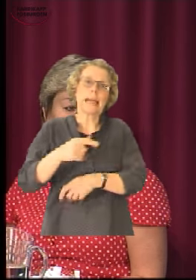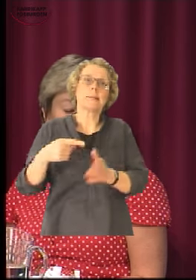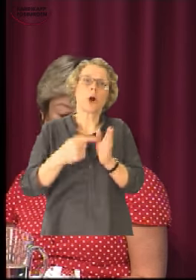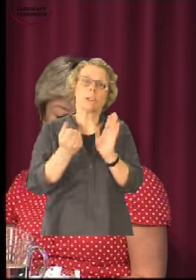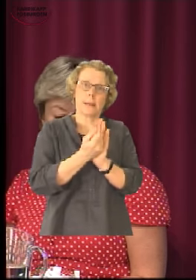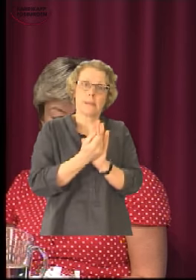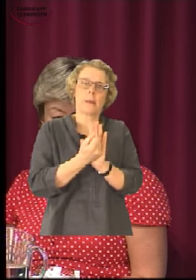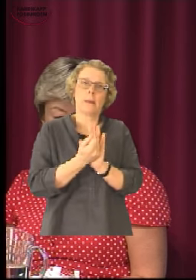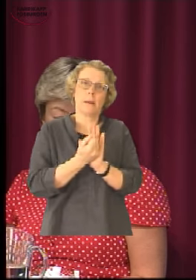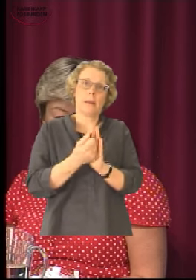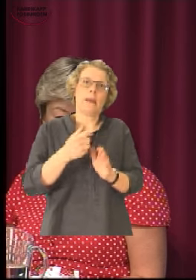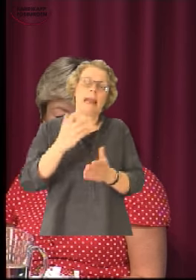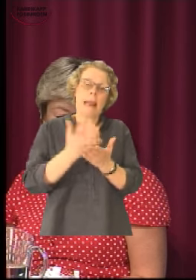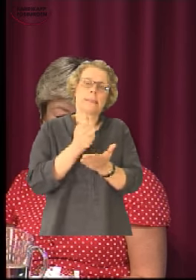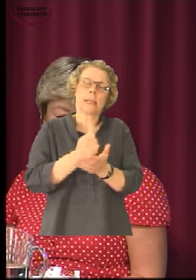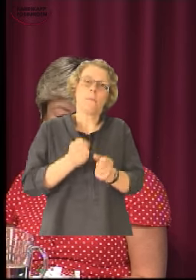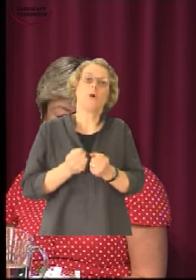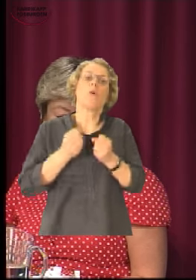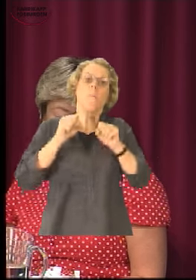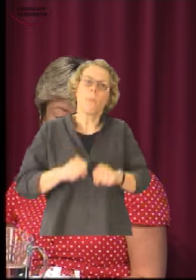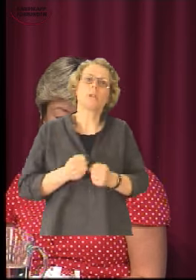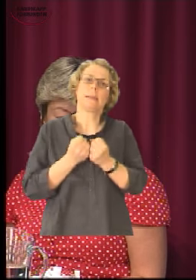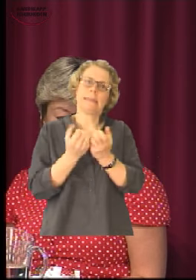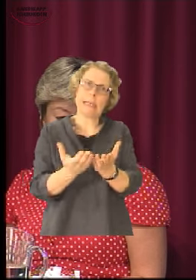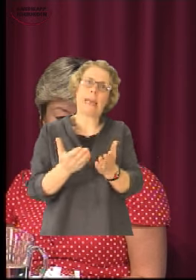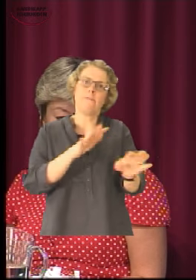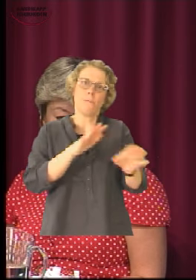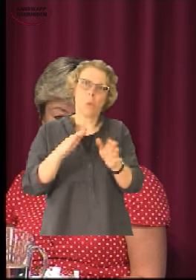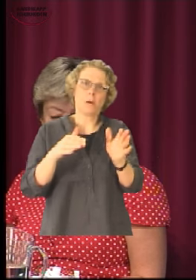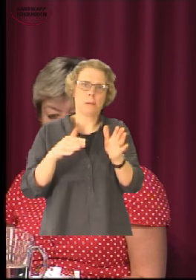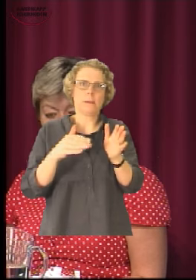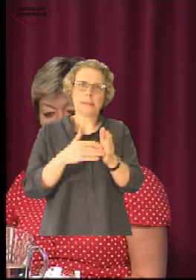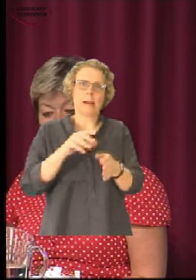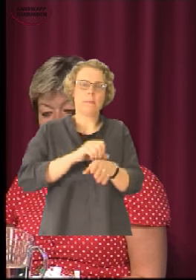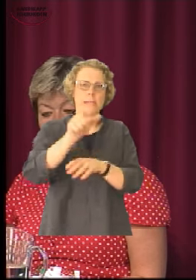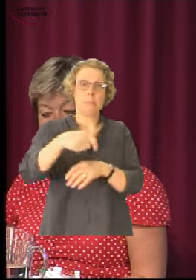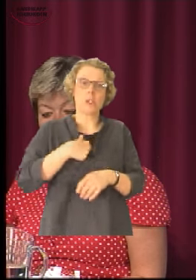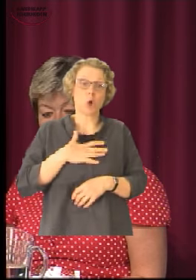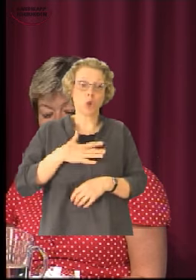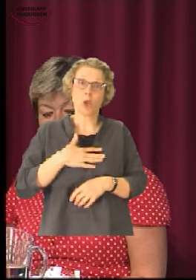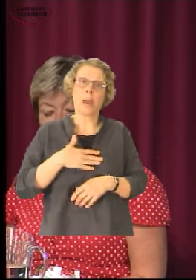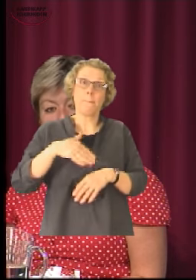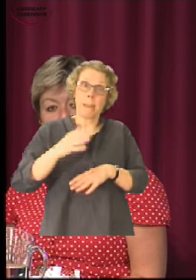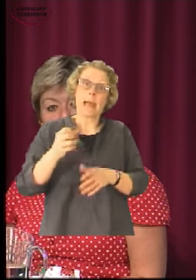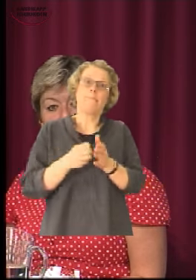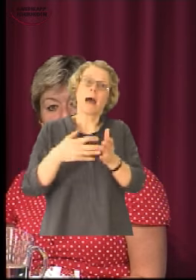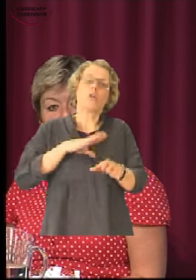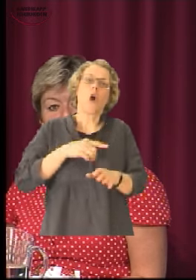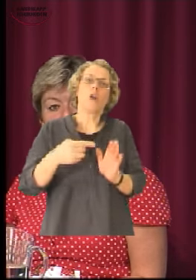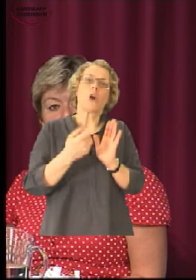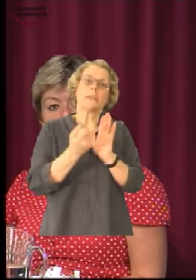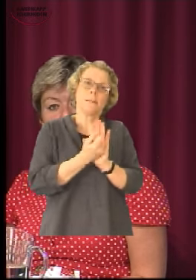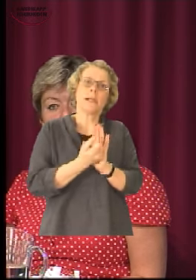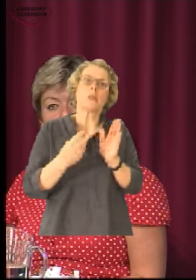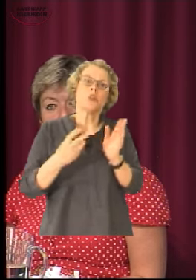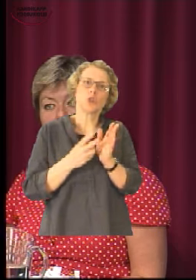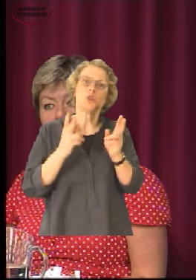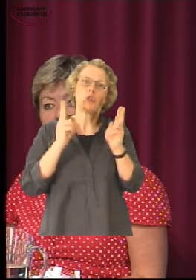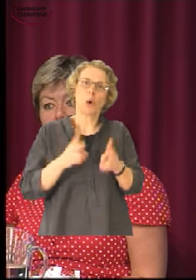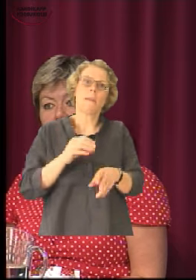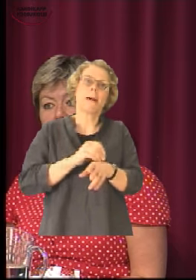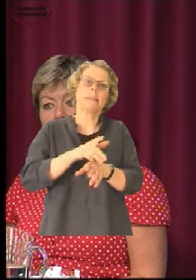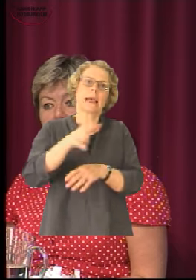tillhandahålla vård till stora delar. Jag tycker att det vore värdefullt med en lagstiftning som ger patienten rättigheter, alltså en patienträttighetslagstiftning som det finns